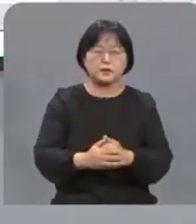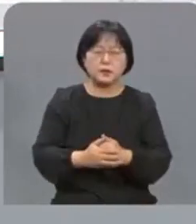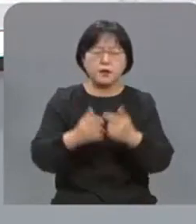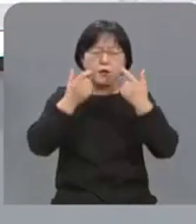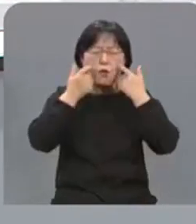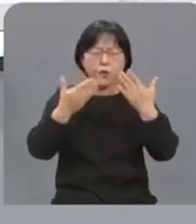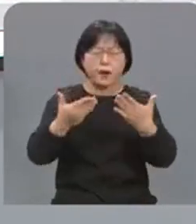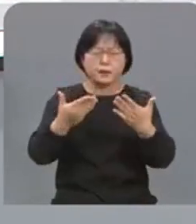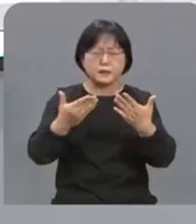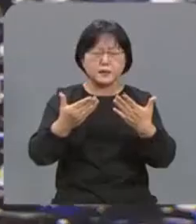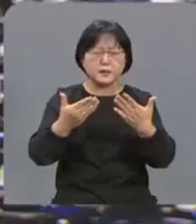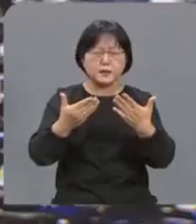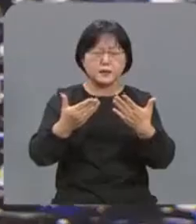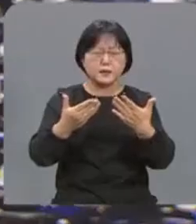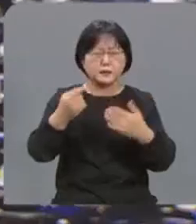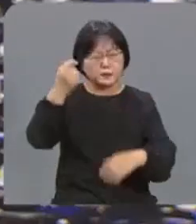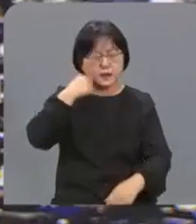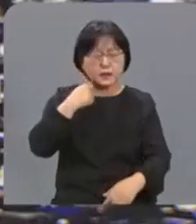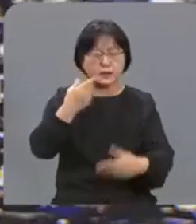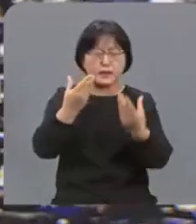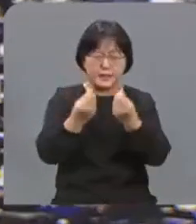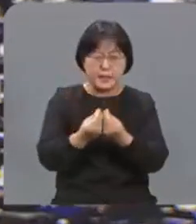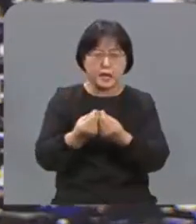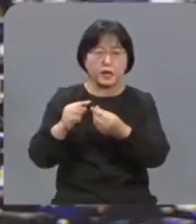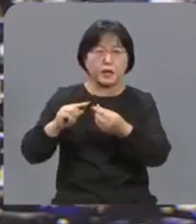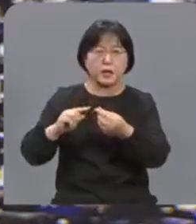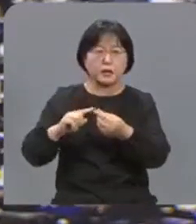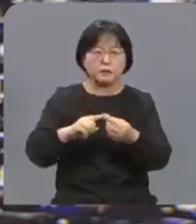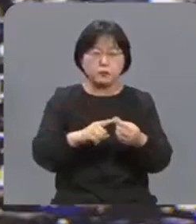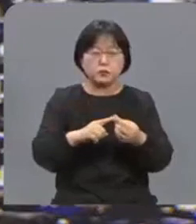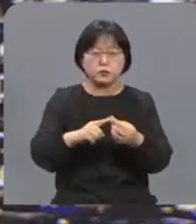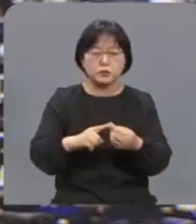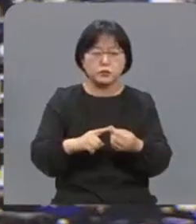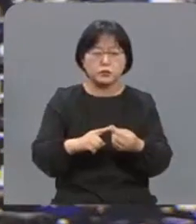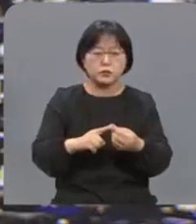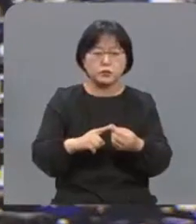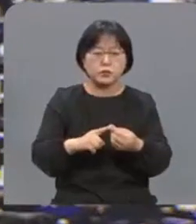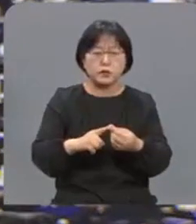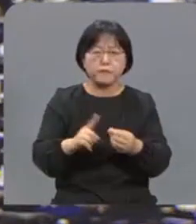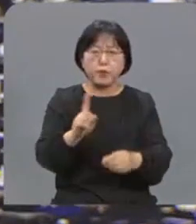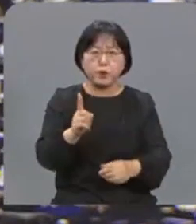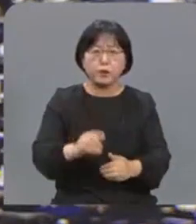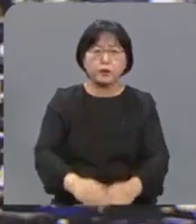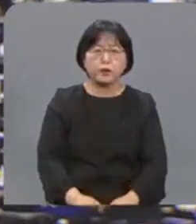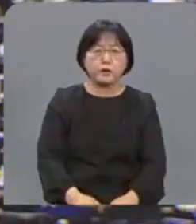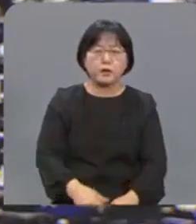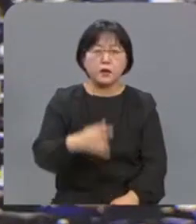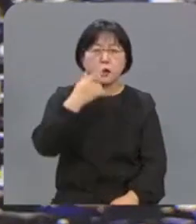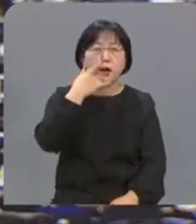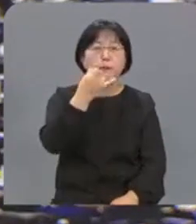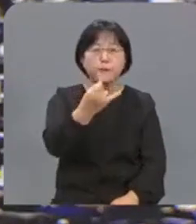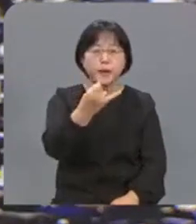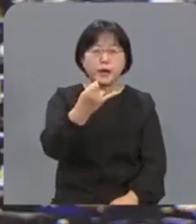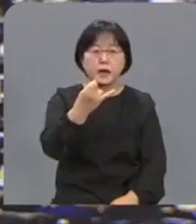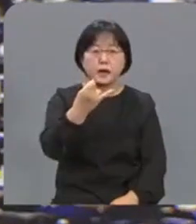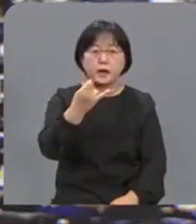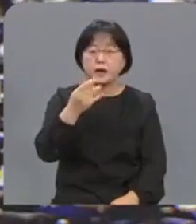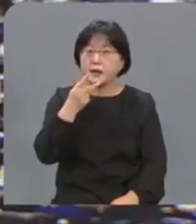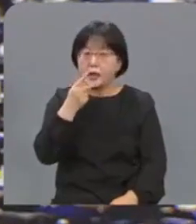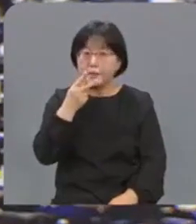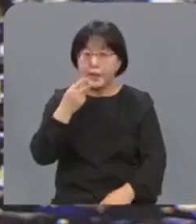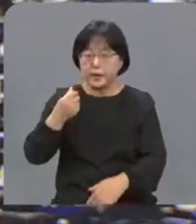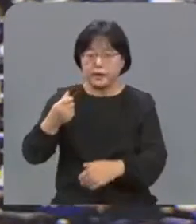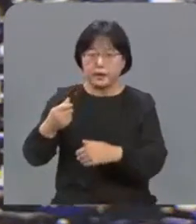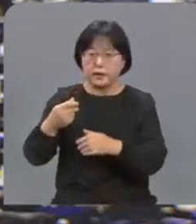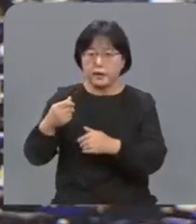확 와닿게 사용하는 예시 문장이 있는데요. 어떤 문장이냐면 엄마가 담배 피는